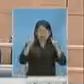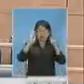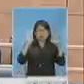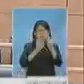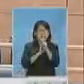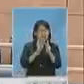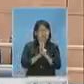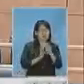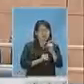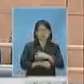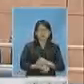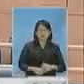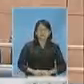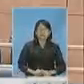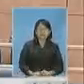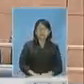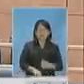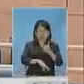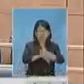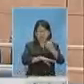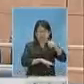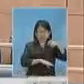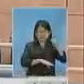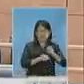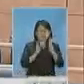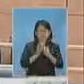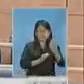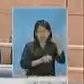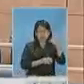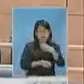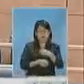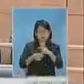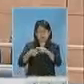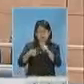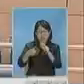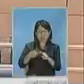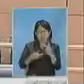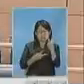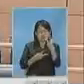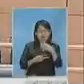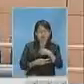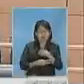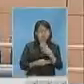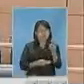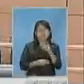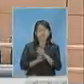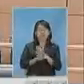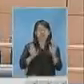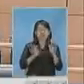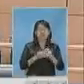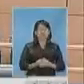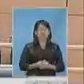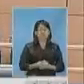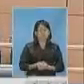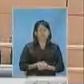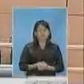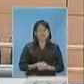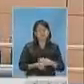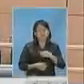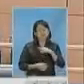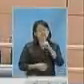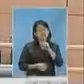อดีตผู้พิพากษามั้ยครับนายมานิชจิตจันทร์กลับนายพงษ์เทพเทพกาญจนาท่านก็ไม่เอาแล้วทำไมเรา